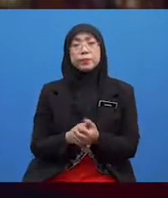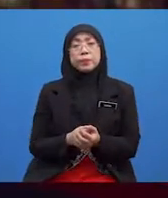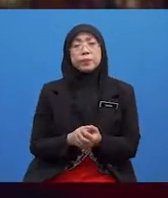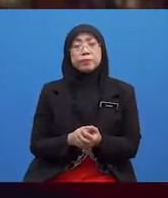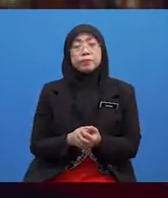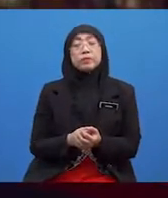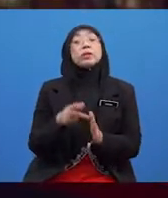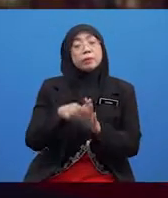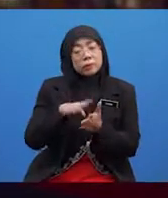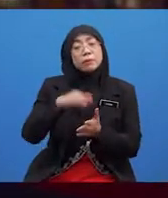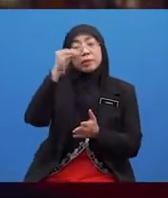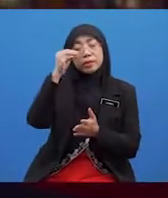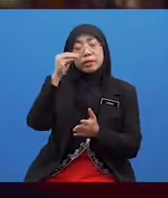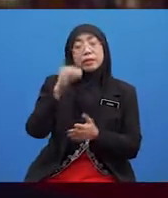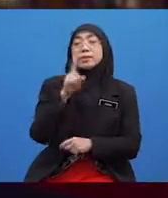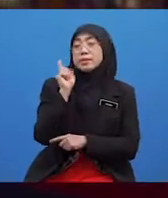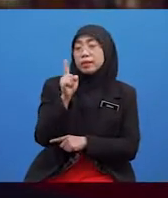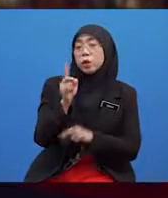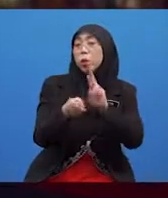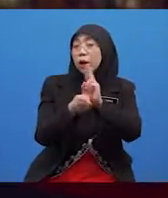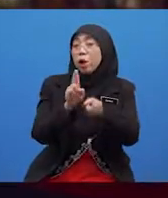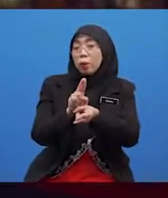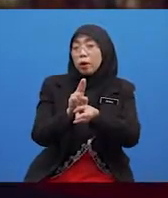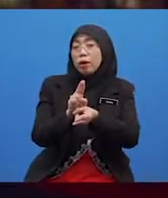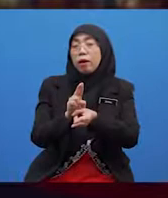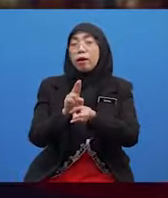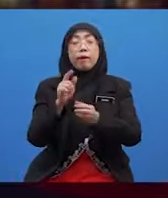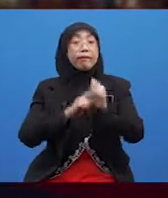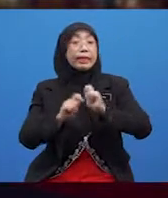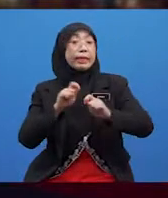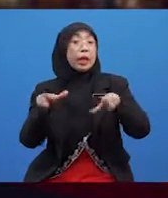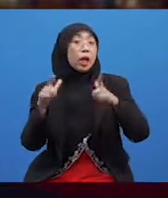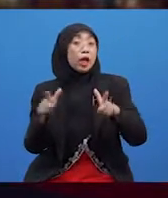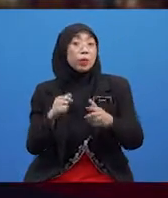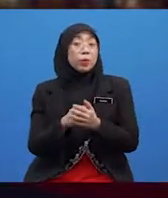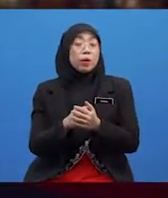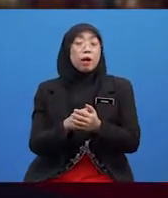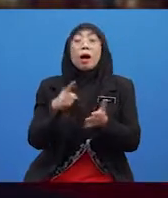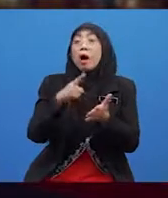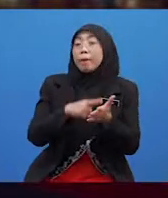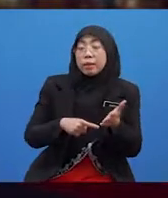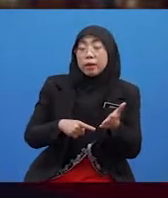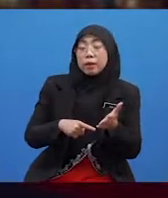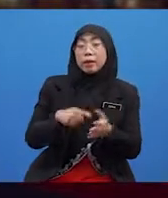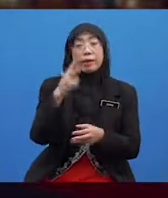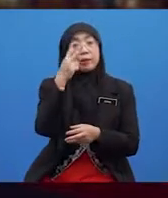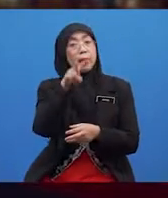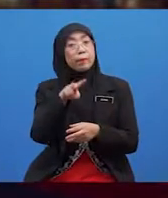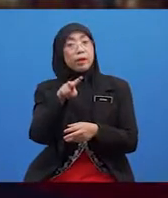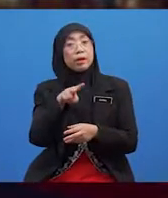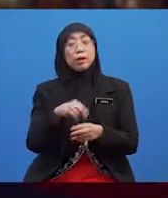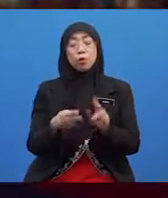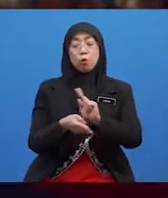Pembelajaran merupakan satu perubahan tingkah laku yang boleh mengakibatkan kemahiran itu kekal